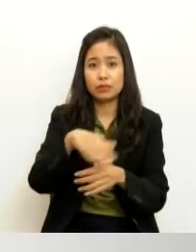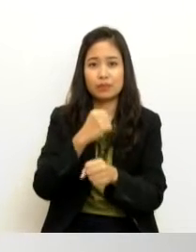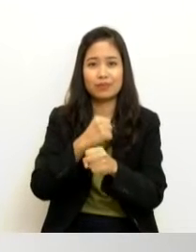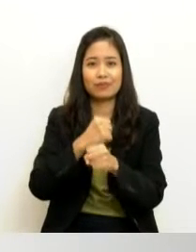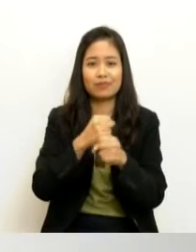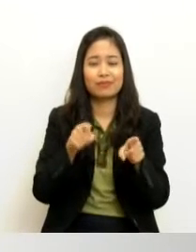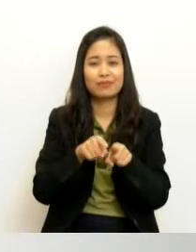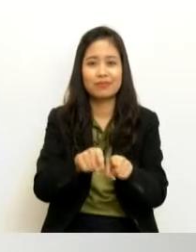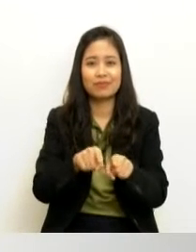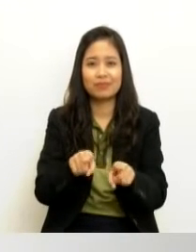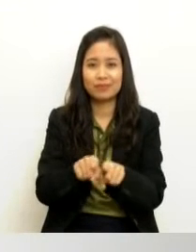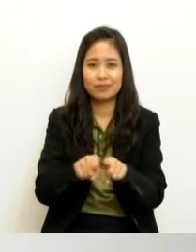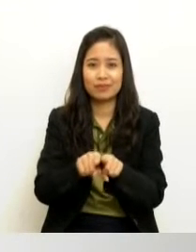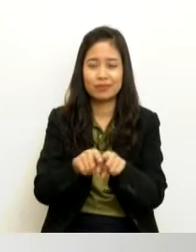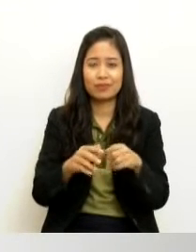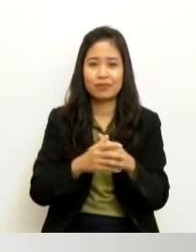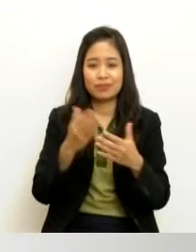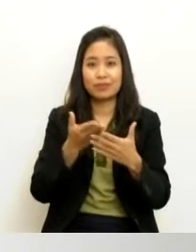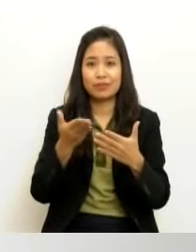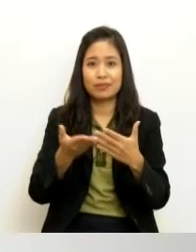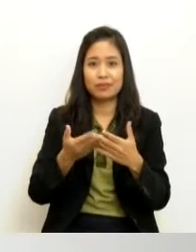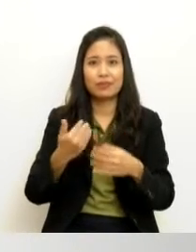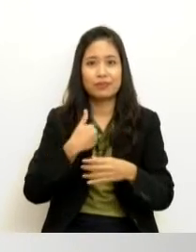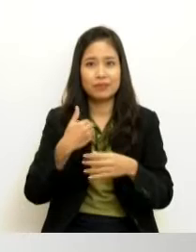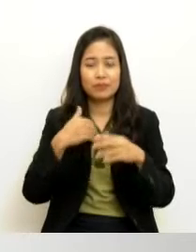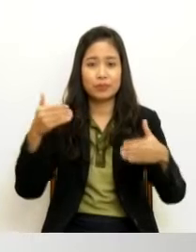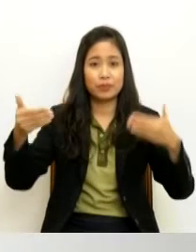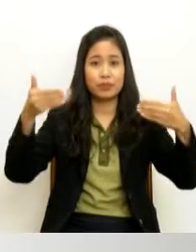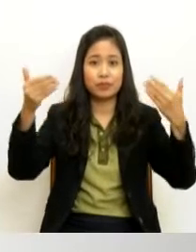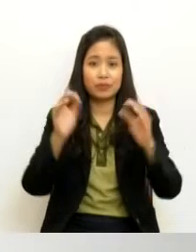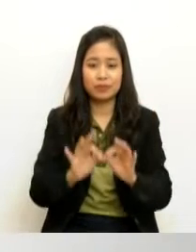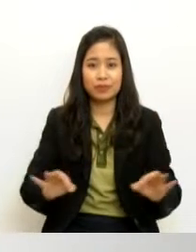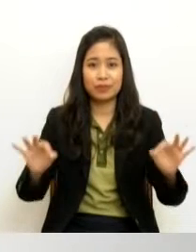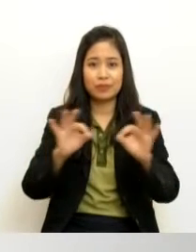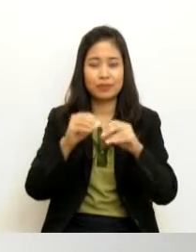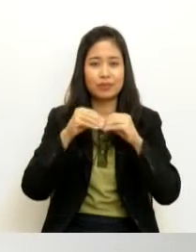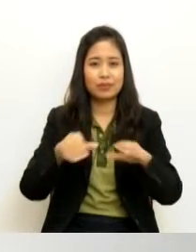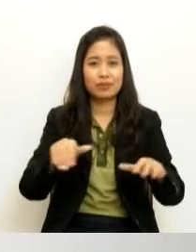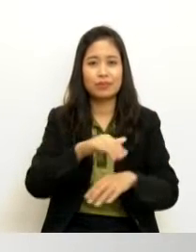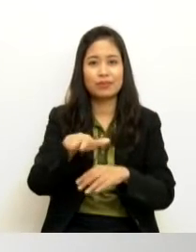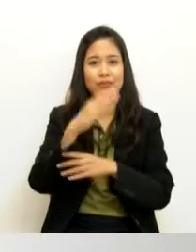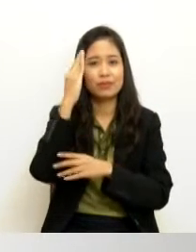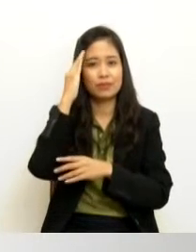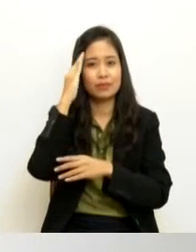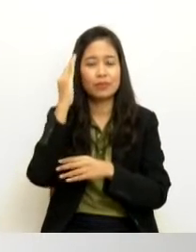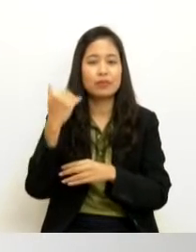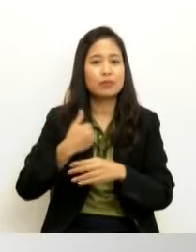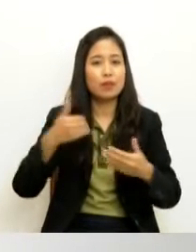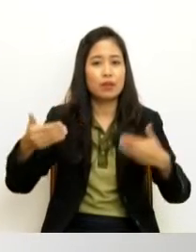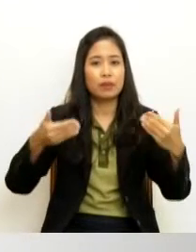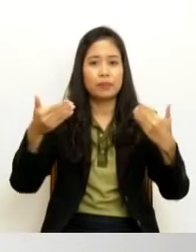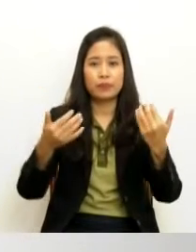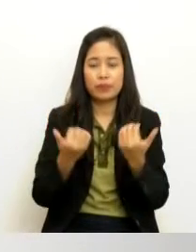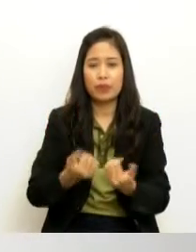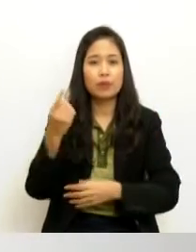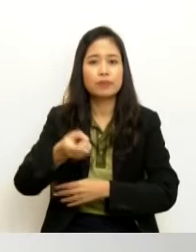างเดียวกันด้วยค่ะในช่วงต่อไปนะคะเรายังมีอีก1กิจกรรมสำคัญที่จะมานำเรียนให้กับทุกท่านได้รับทราบซึ่งจะเป็นกิจกรรมที่เกิดขึ้นเป็นประจ